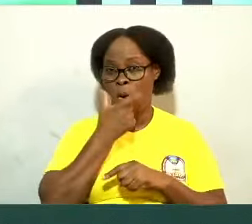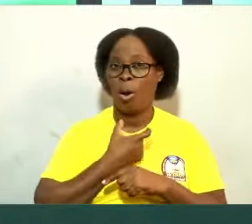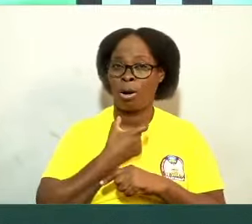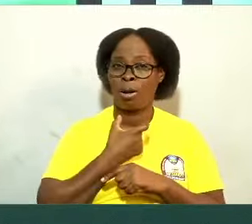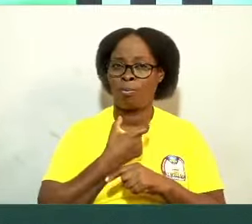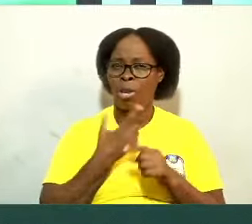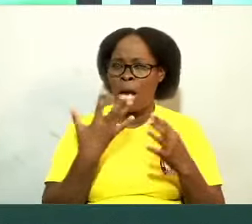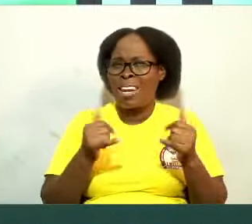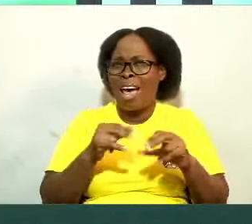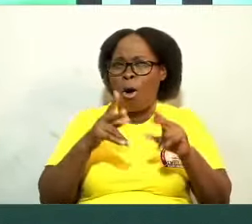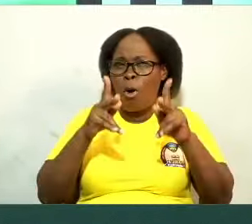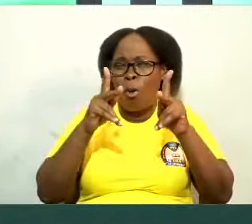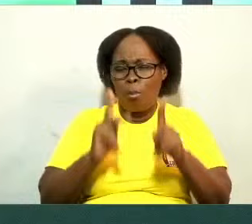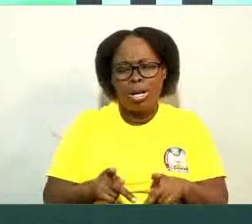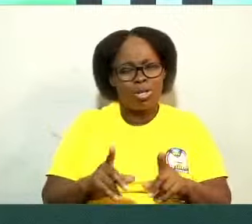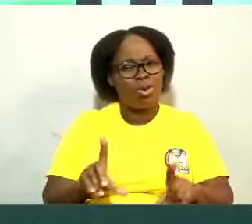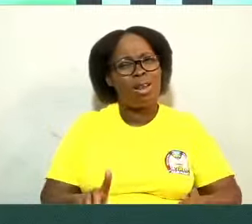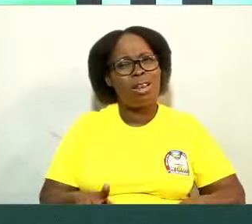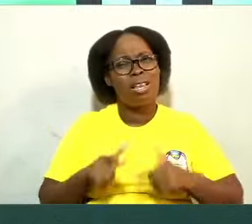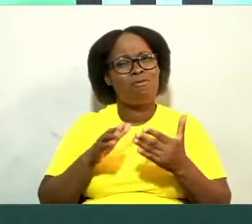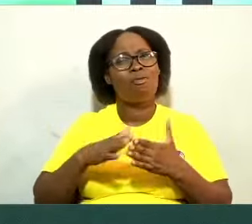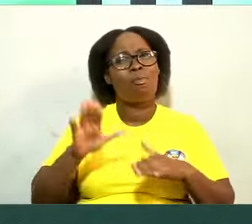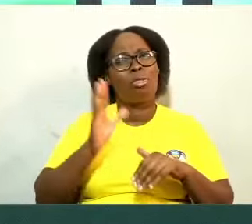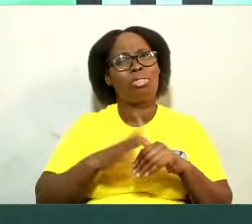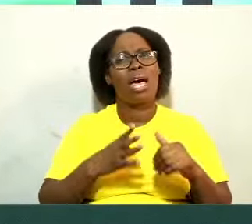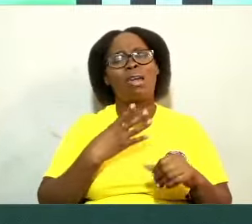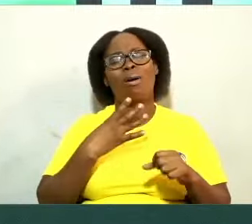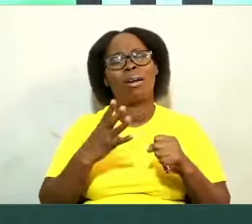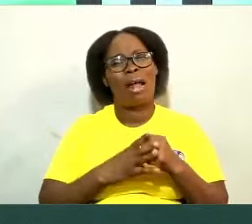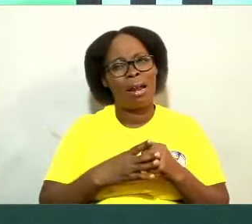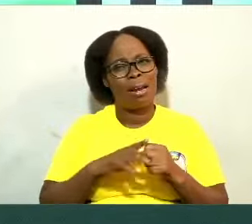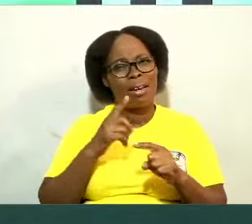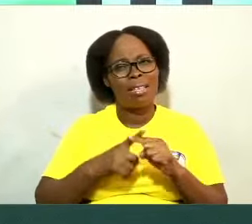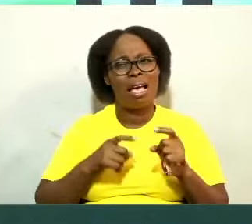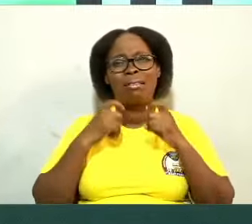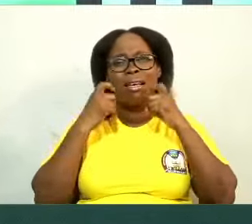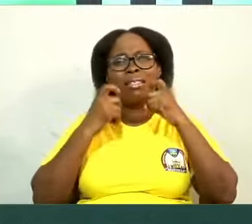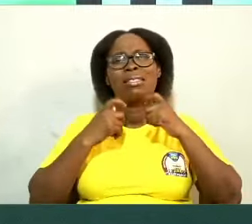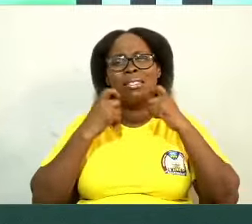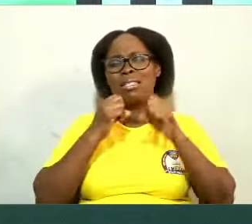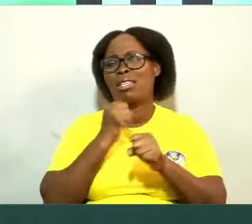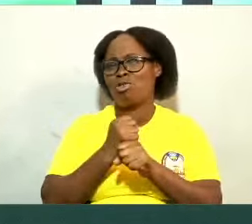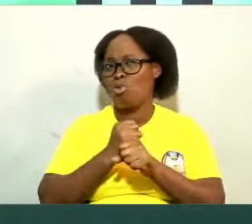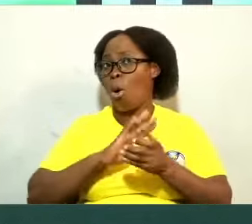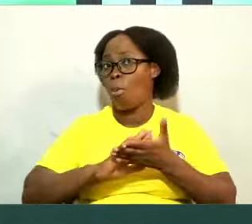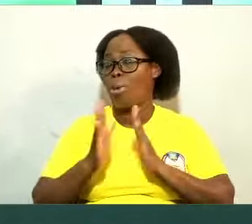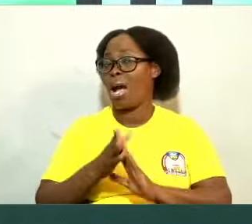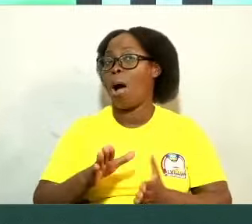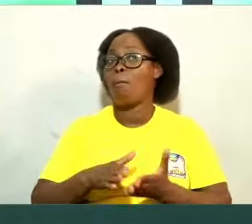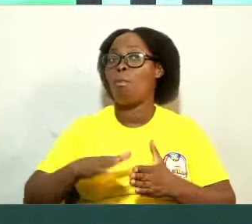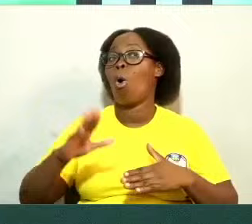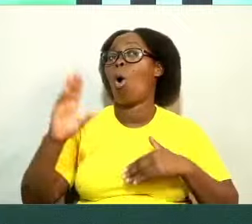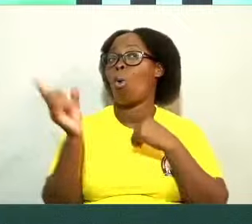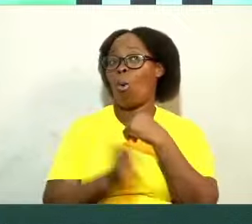Sasa mtu aishi miaka 900 anatenda dhambi, atakuwa mbaya sana.